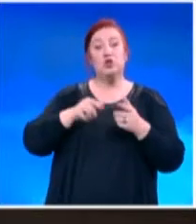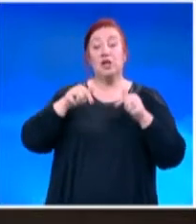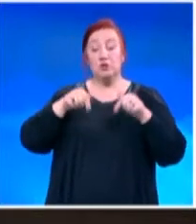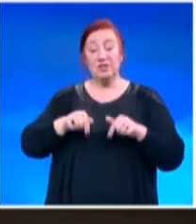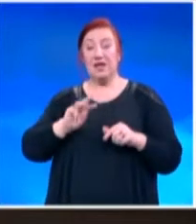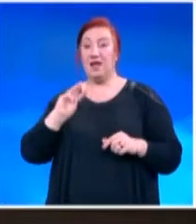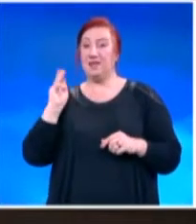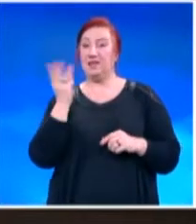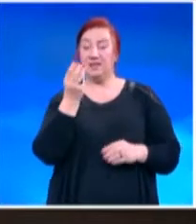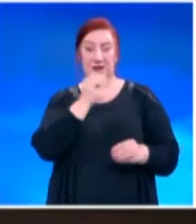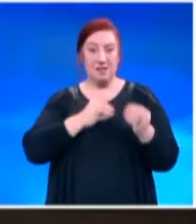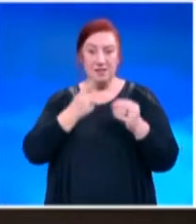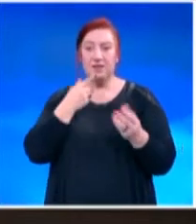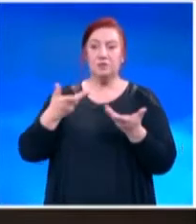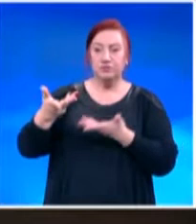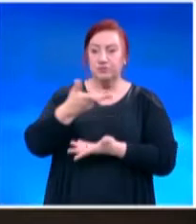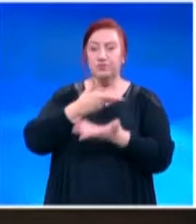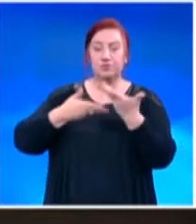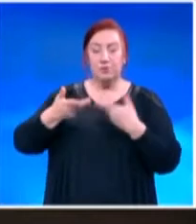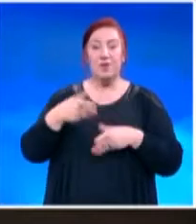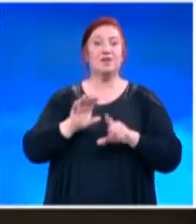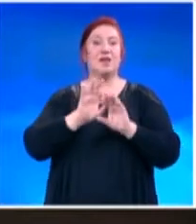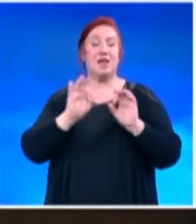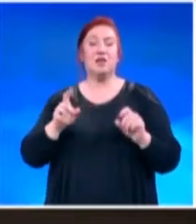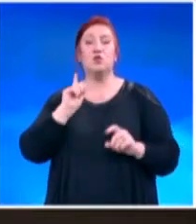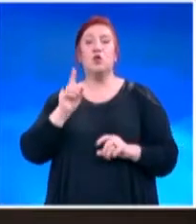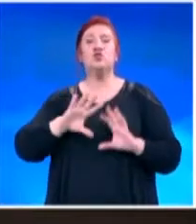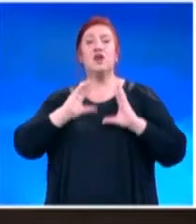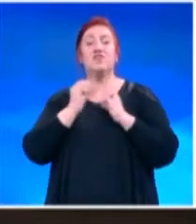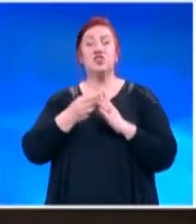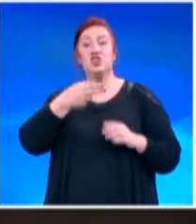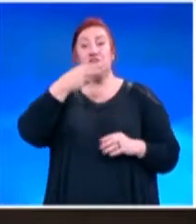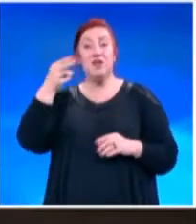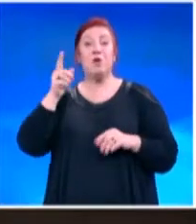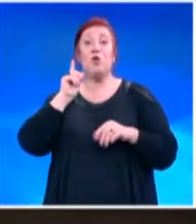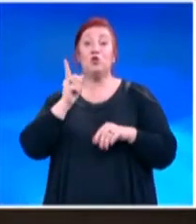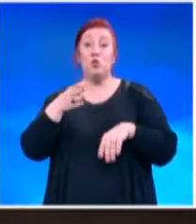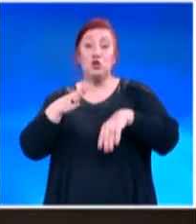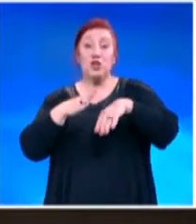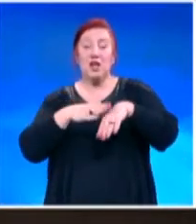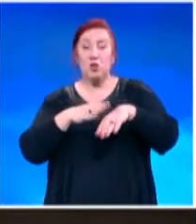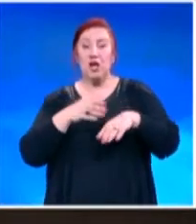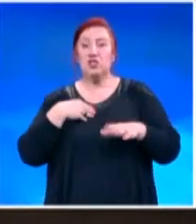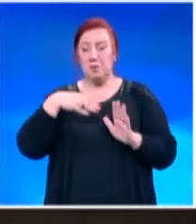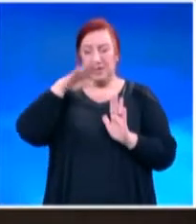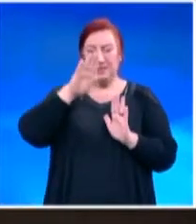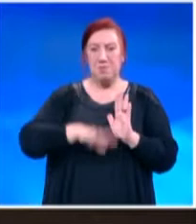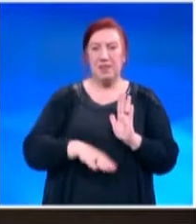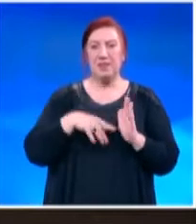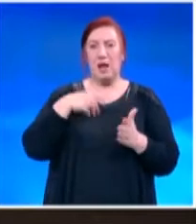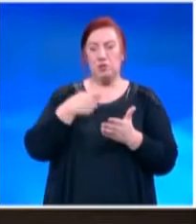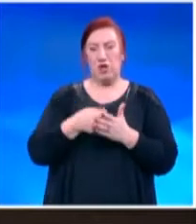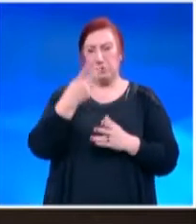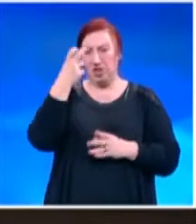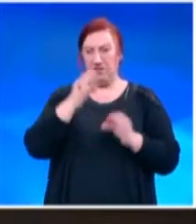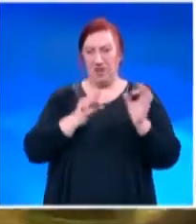на Тристранния съвет днес обаче стана ясно, че от днес ще могат да се възползват всички фирми, които могат да докажат спад в продажбите от 20 на 100.